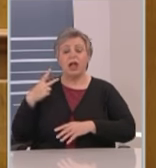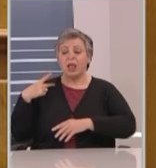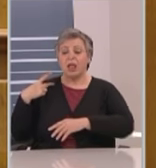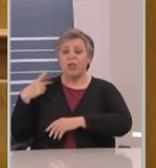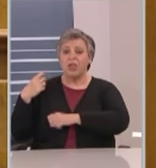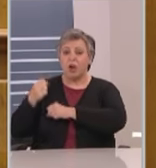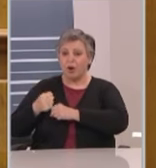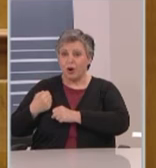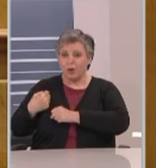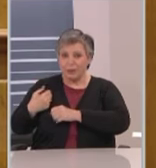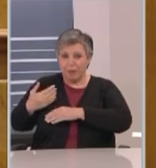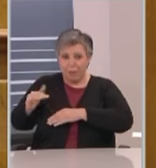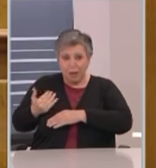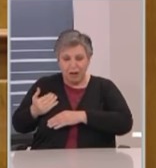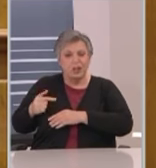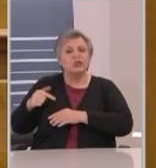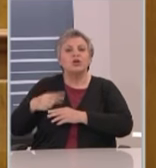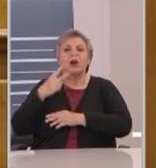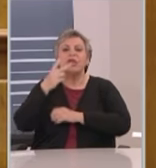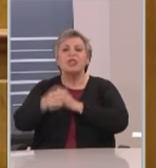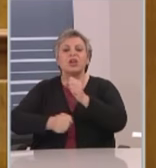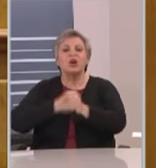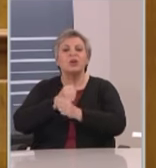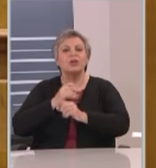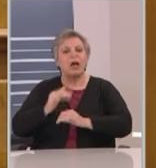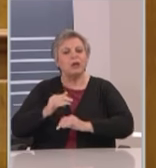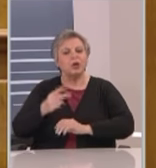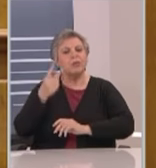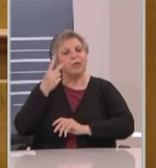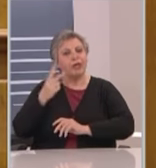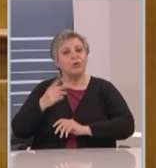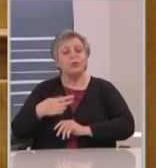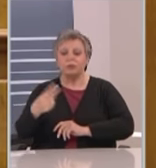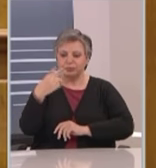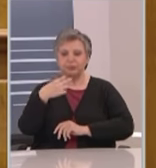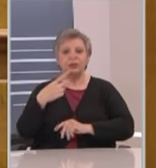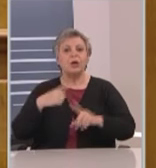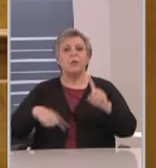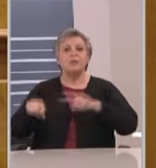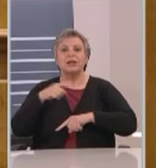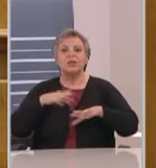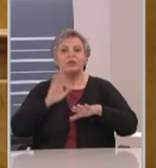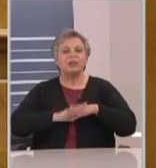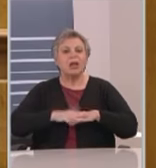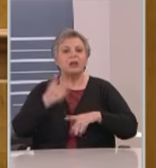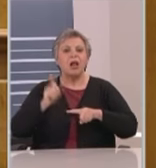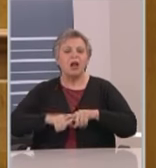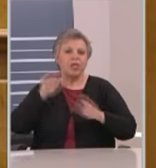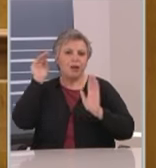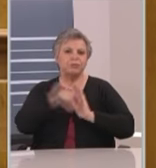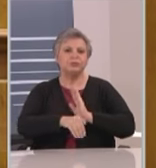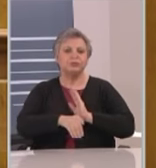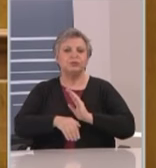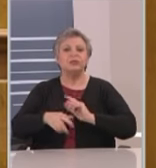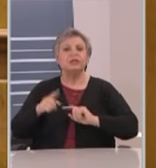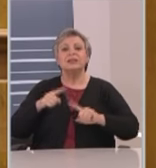να τα ξεσκεπάσουμε και ο ελληνικός λαός θα κρίνει στο τέλος της τετραετίας ποιοι είναι αυτοί που χρεοκόπησαν τη χώρα και ποιοι είναι αυτοί που την πήραν